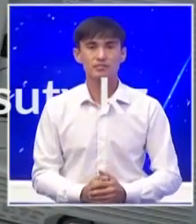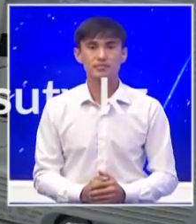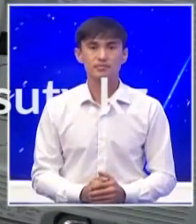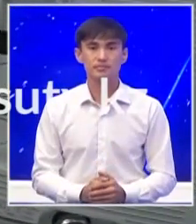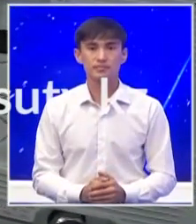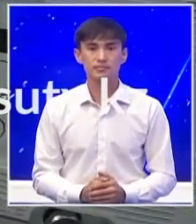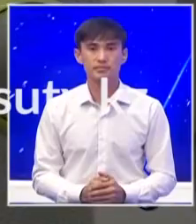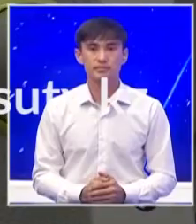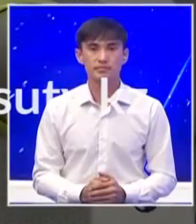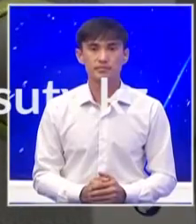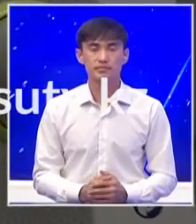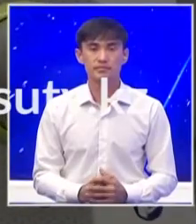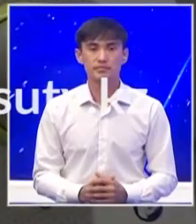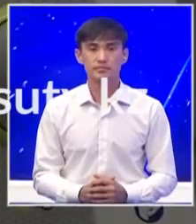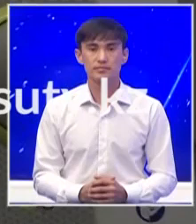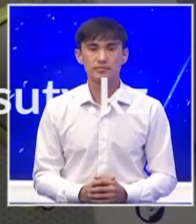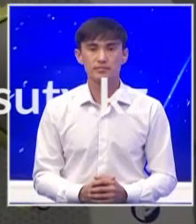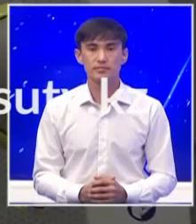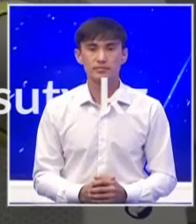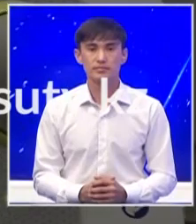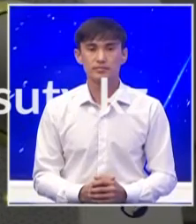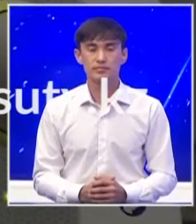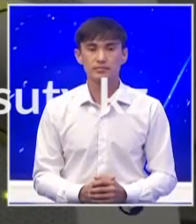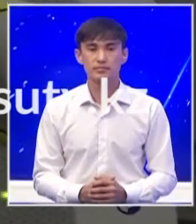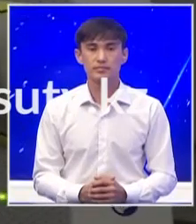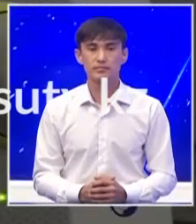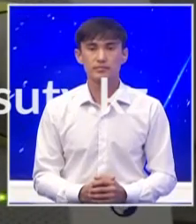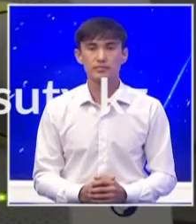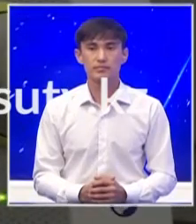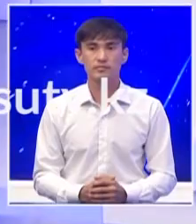Смагулова, Азиза Газизхаза, Аманжол Жункешев, телеканал ЖТСУ.